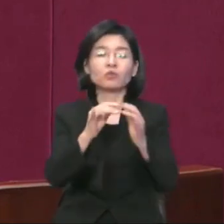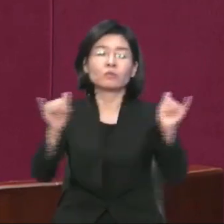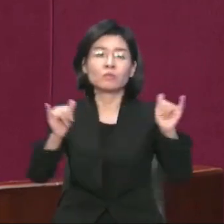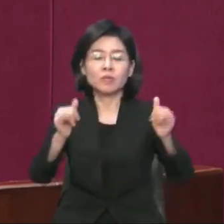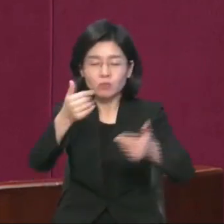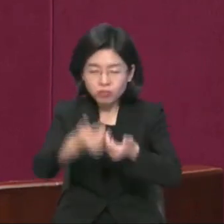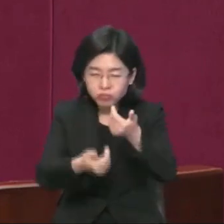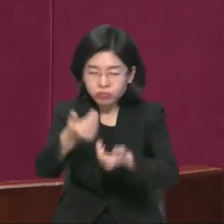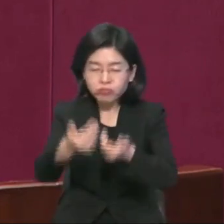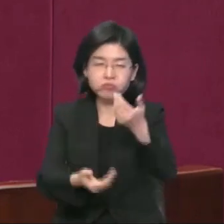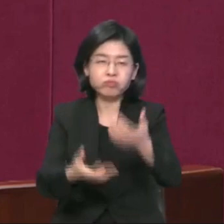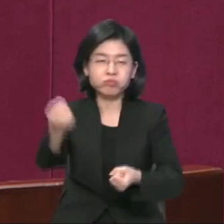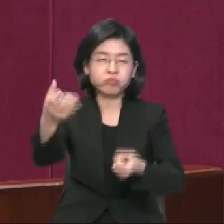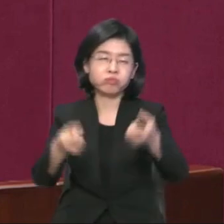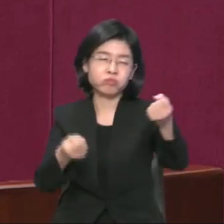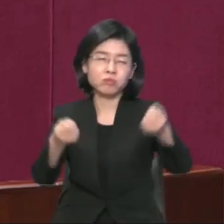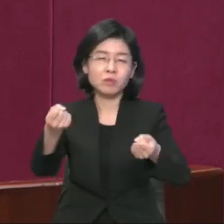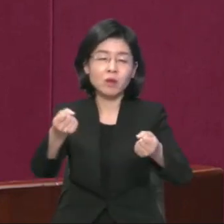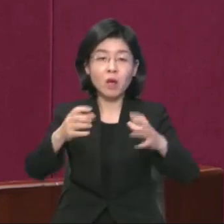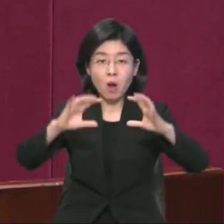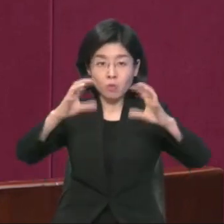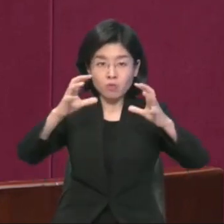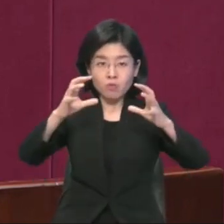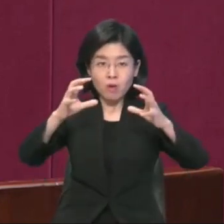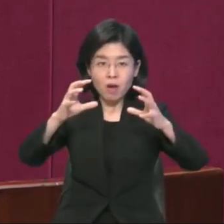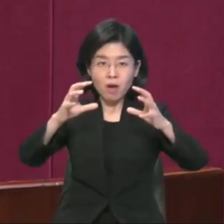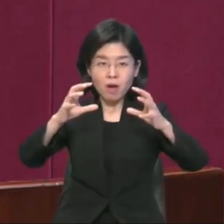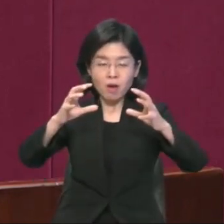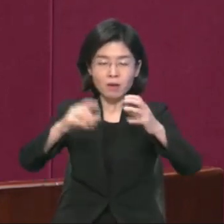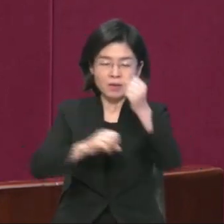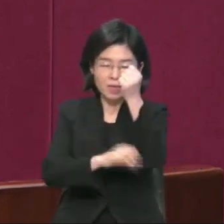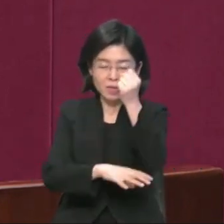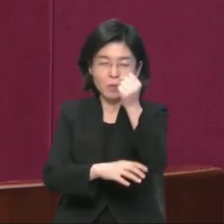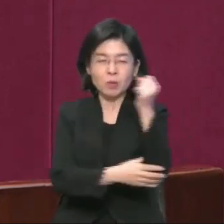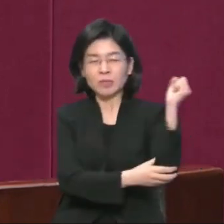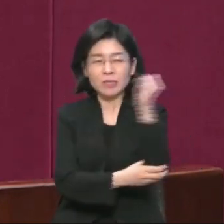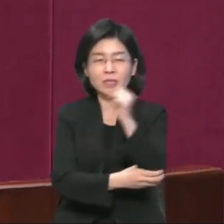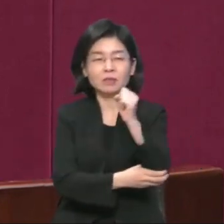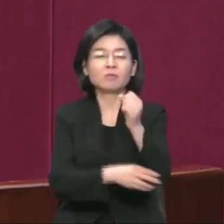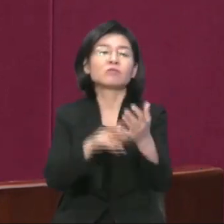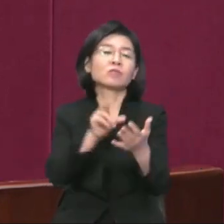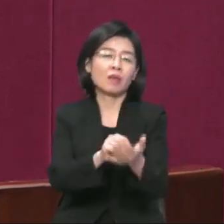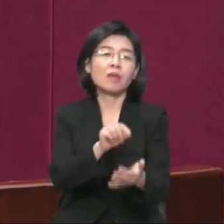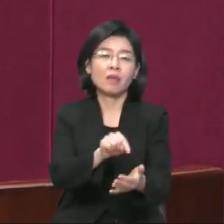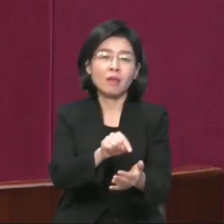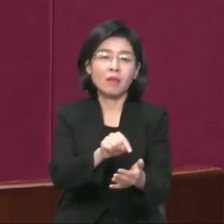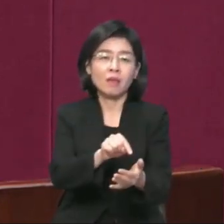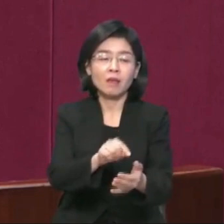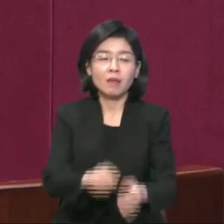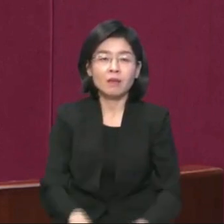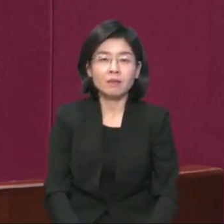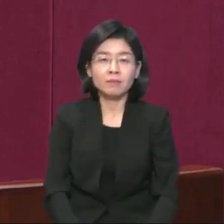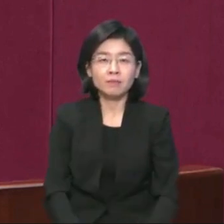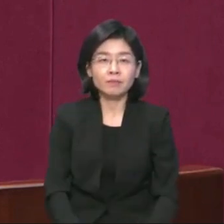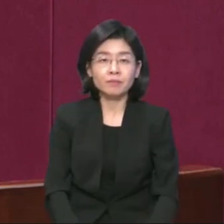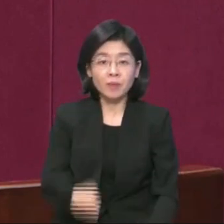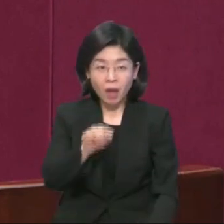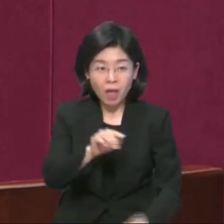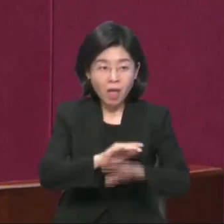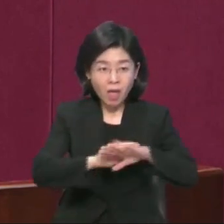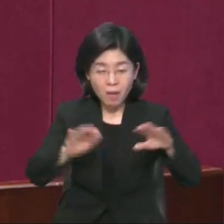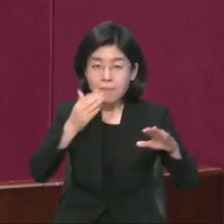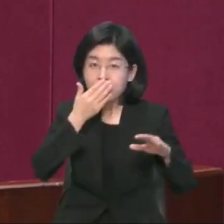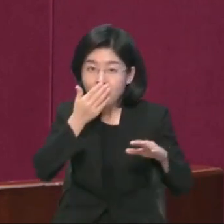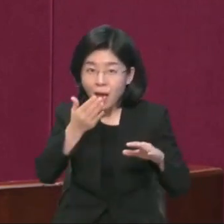국가의 근간을 흔드는 암적인 요소입니다. 그런데 이것을 극복할 수 있는